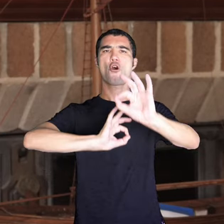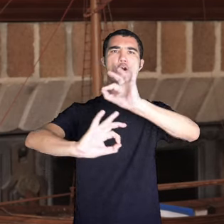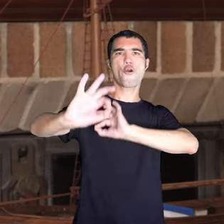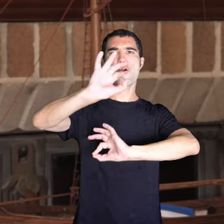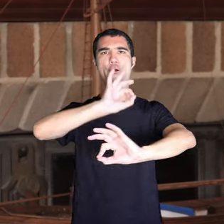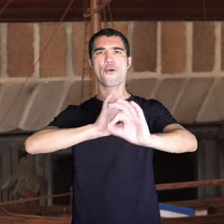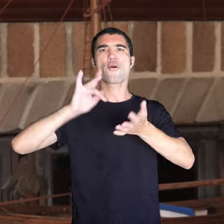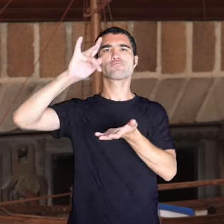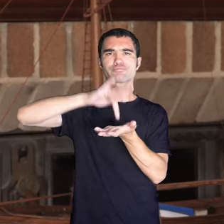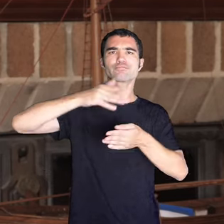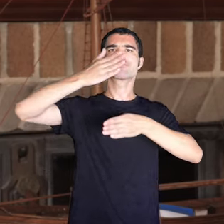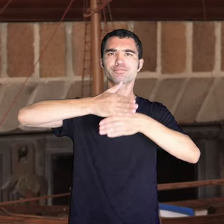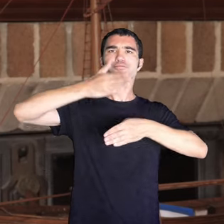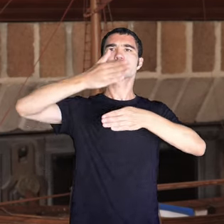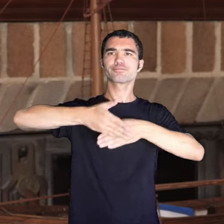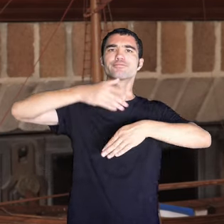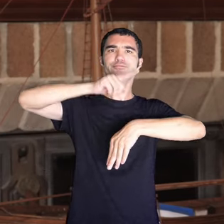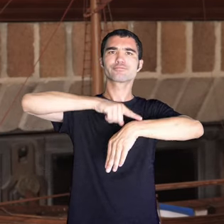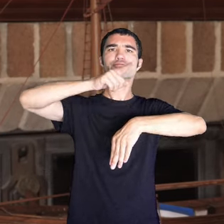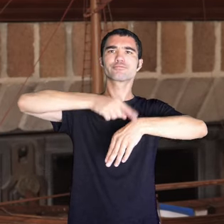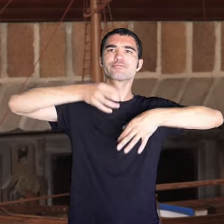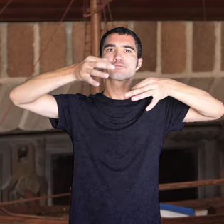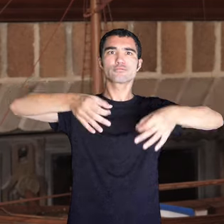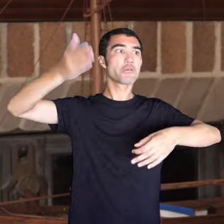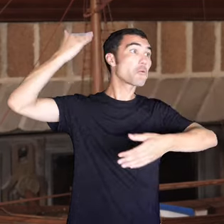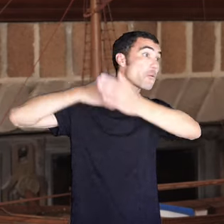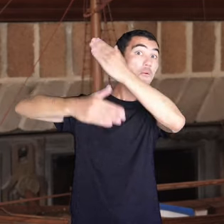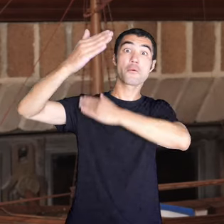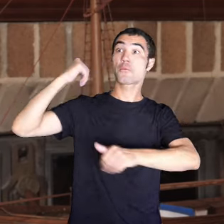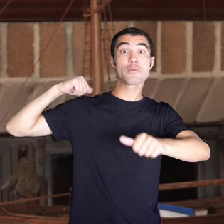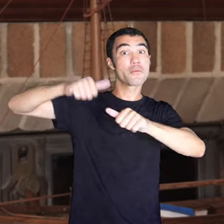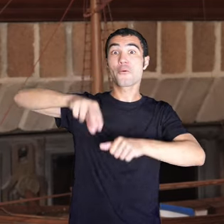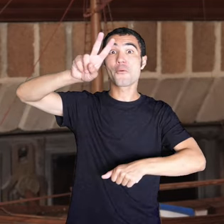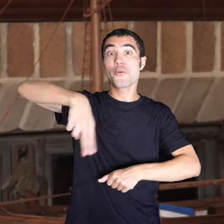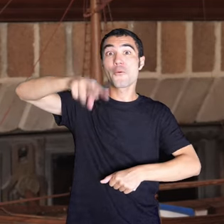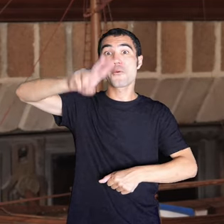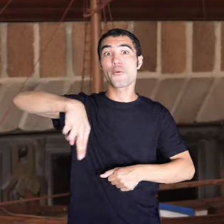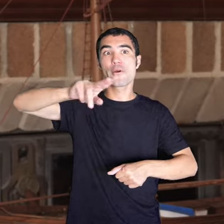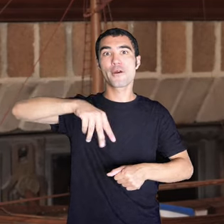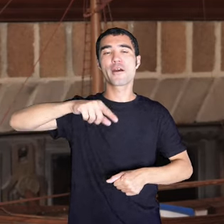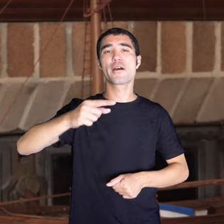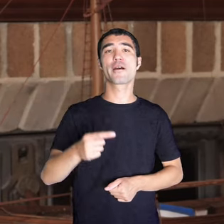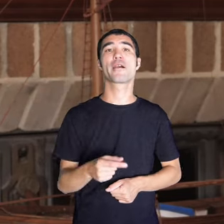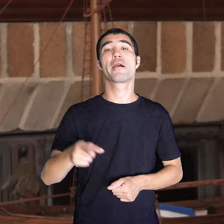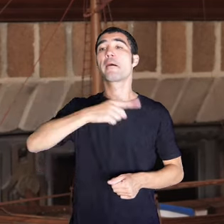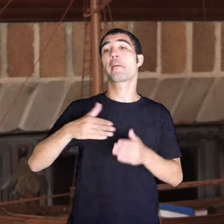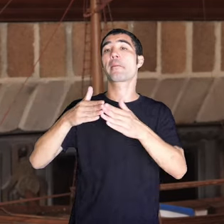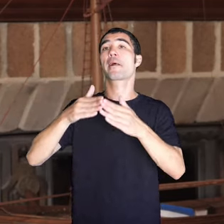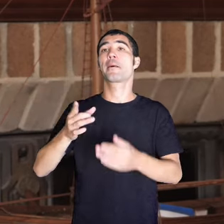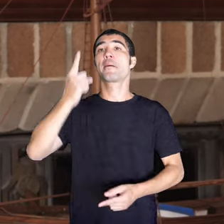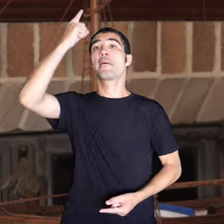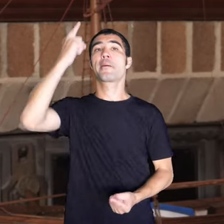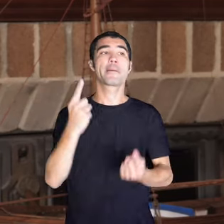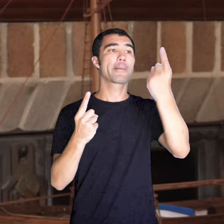organitzat i regular com encara no n'hi havia hagut cap fins ara, perquè hi havia hagut, com dic, altres barquetes que